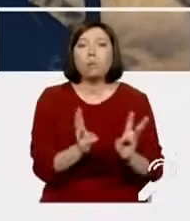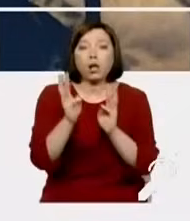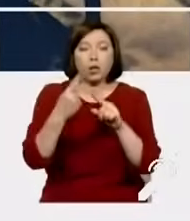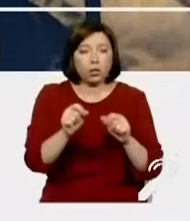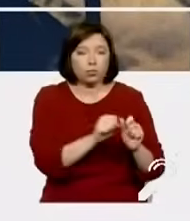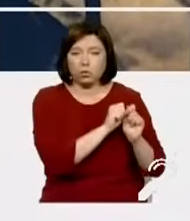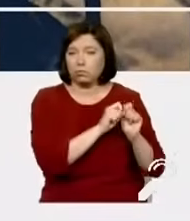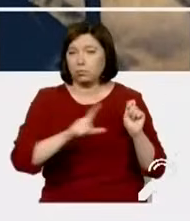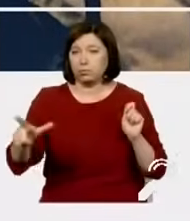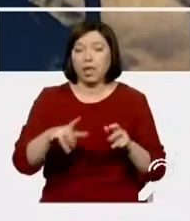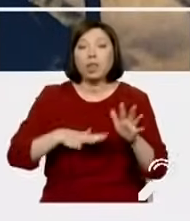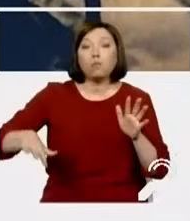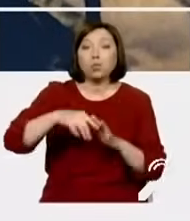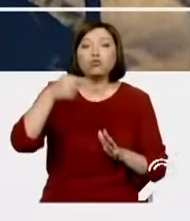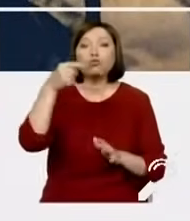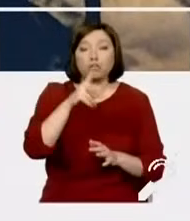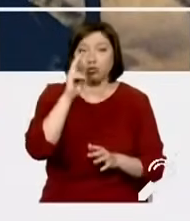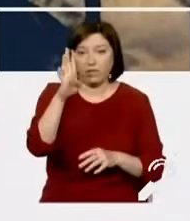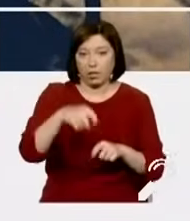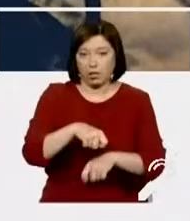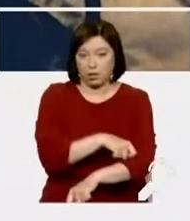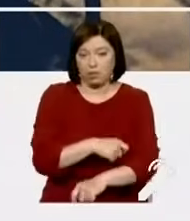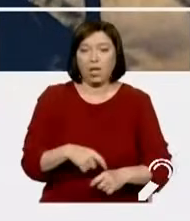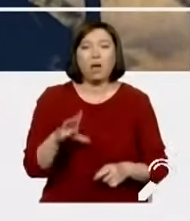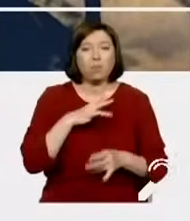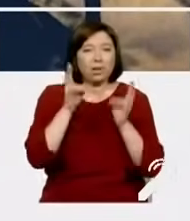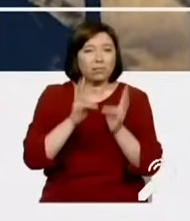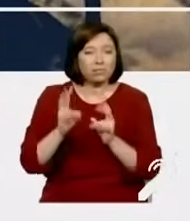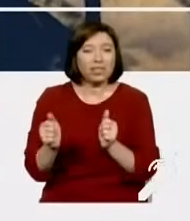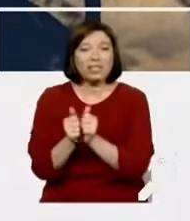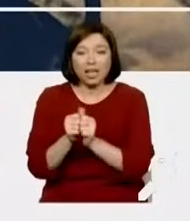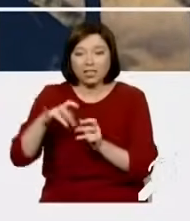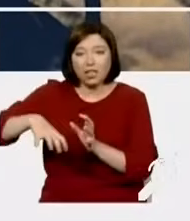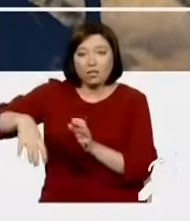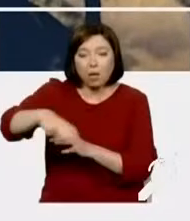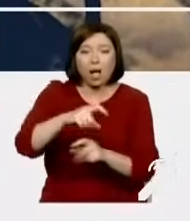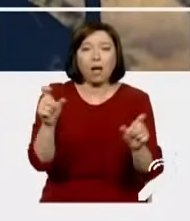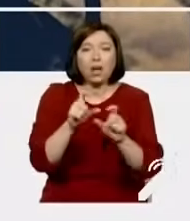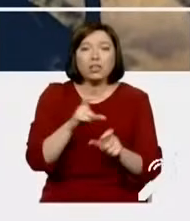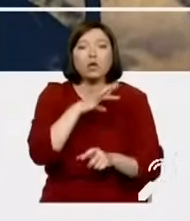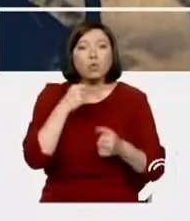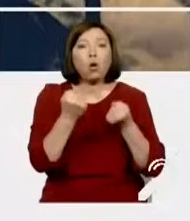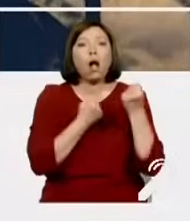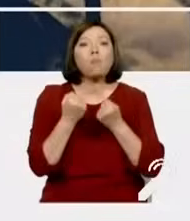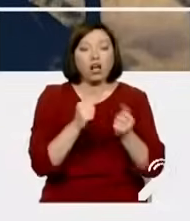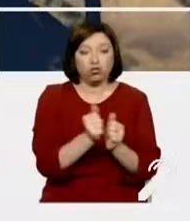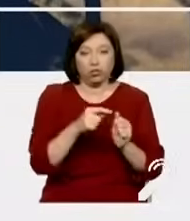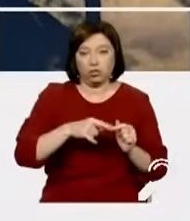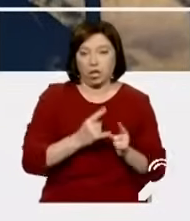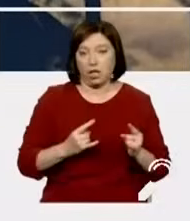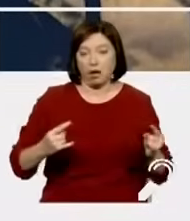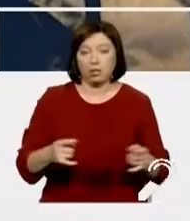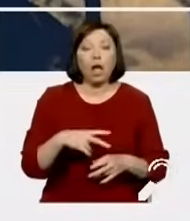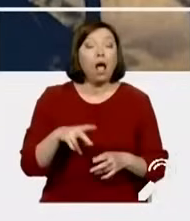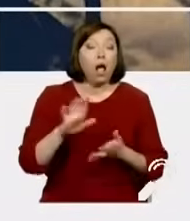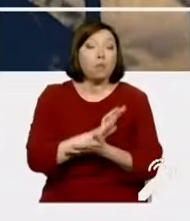pe o suprafață de 1000 de metri pătrați. Au fost avariate clădiri rezidențiale, magazine și zeci de mașini. Presa de la Kiev